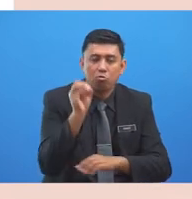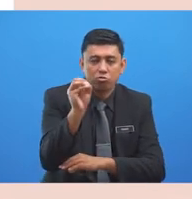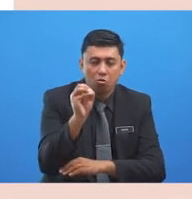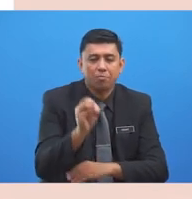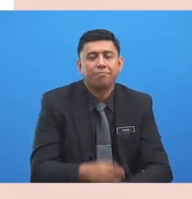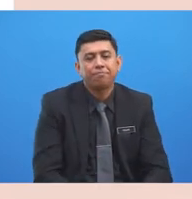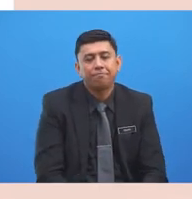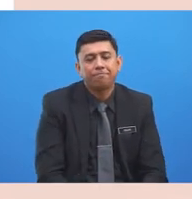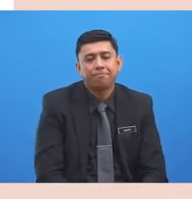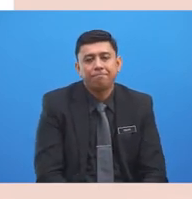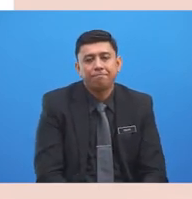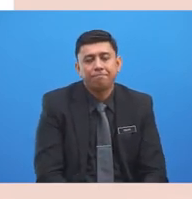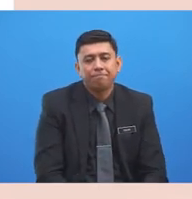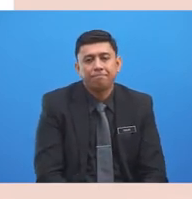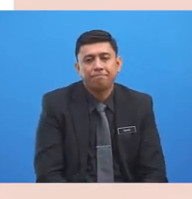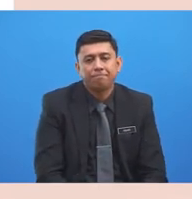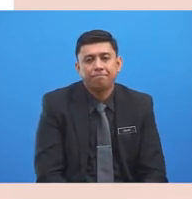kosong tersebut.